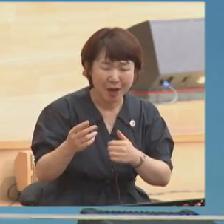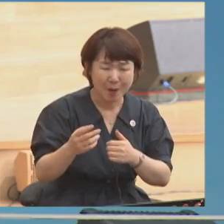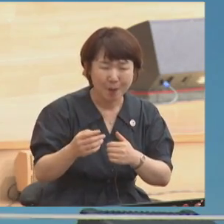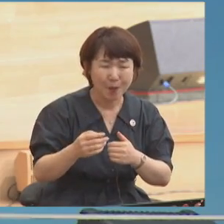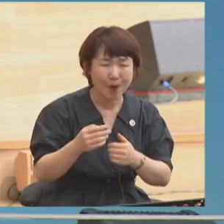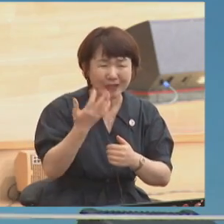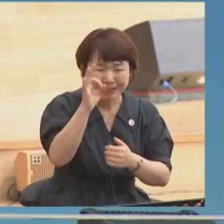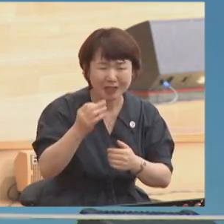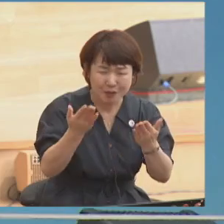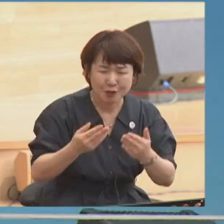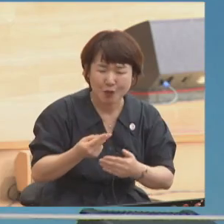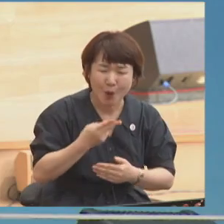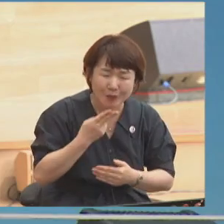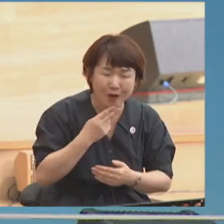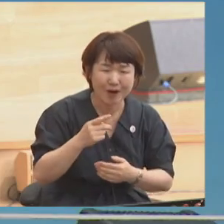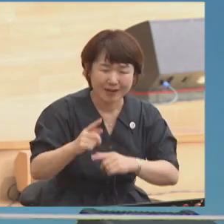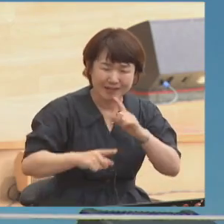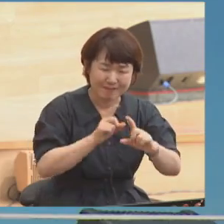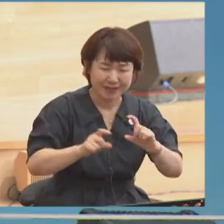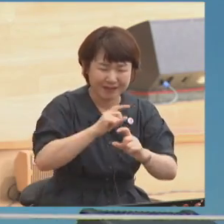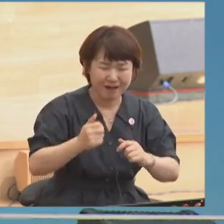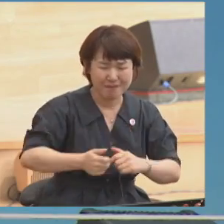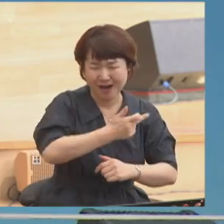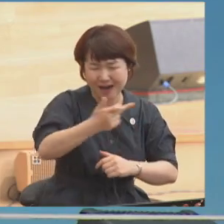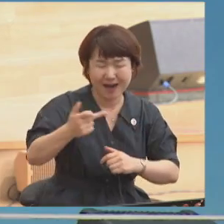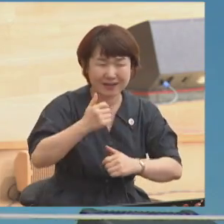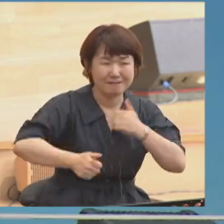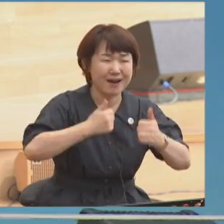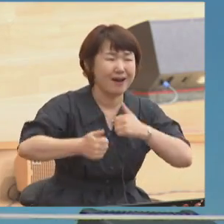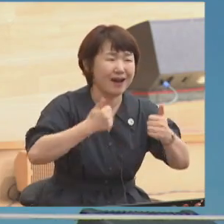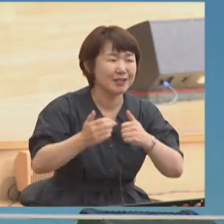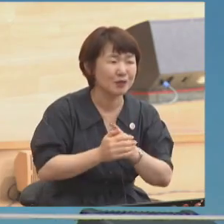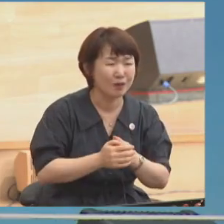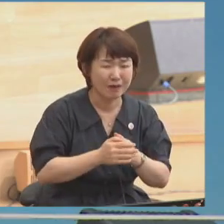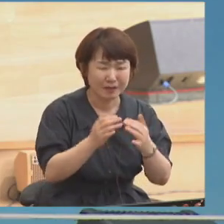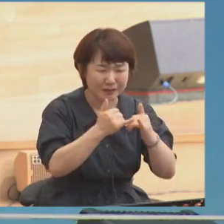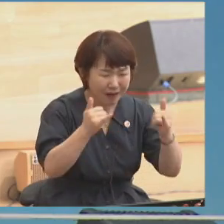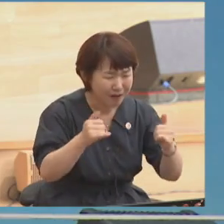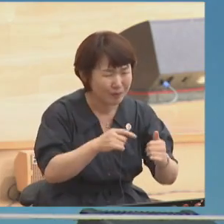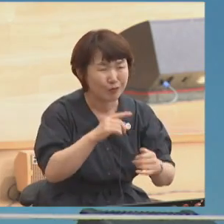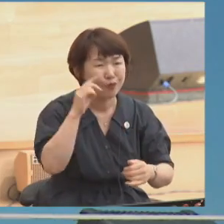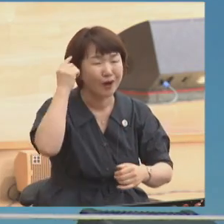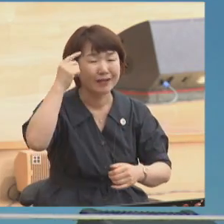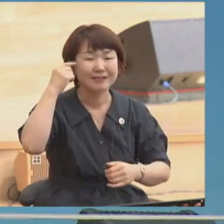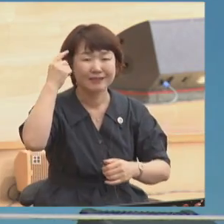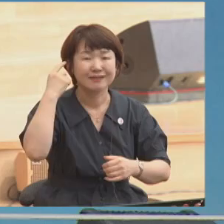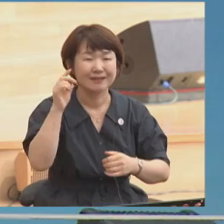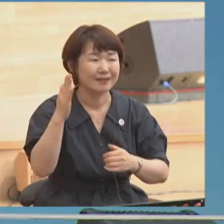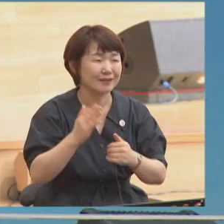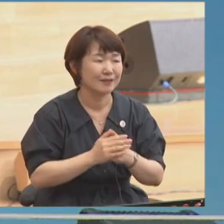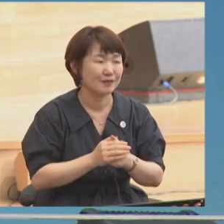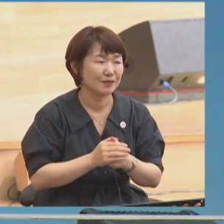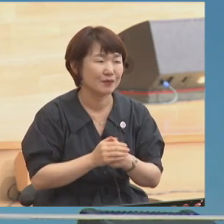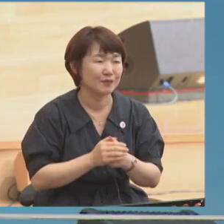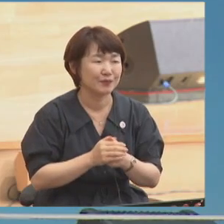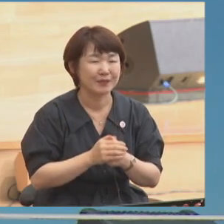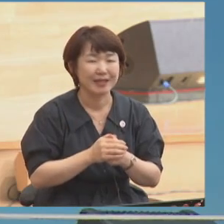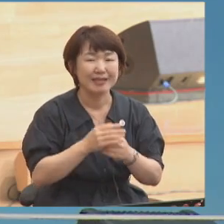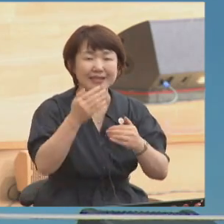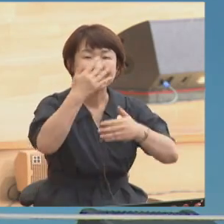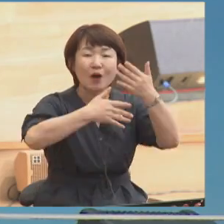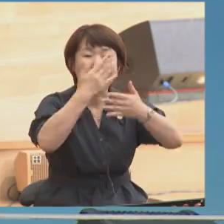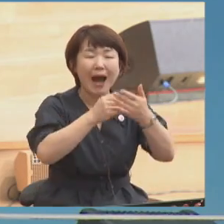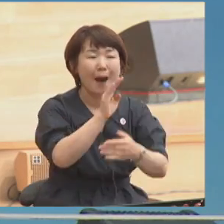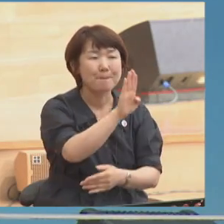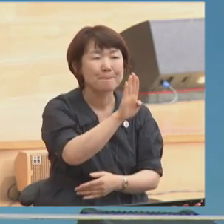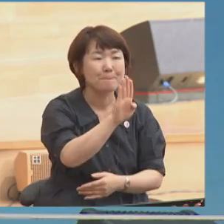또 더 큰 분노로 막 표출시켜 사람 꼴이 아주 이상해져 버리는 거예요. 여러분 영화 빠삐용 보신 적